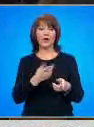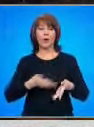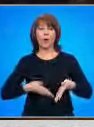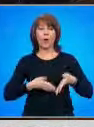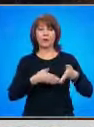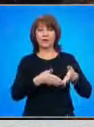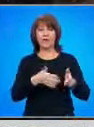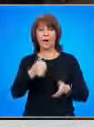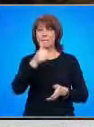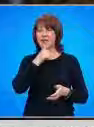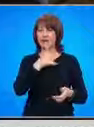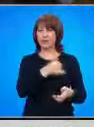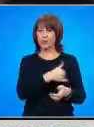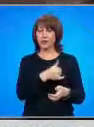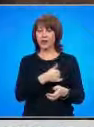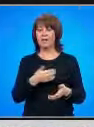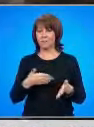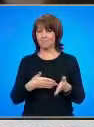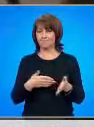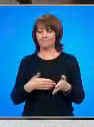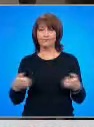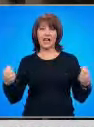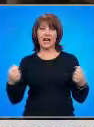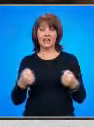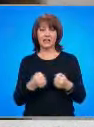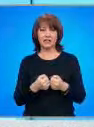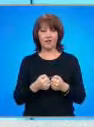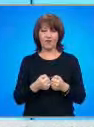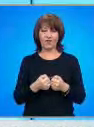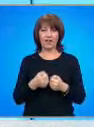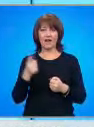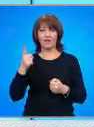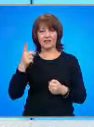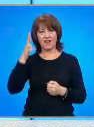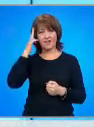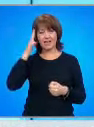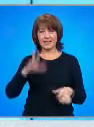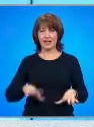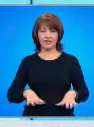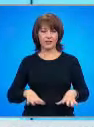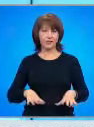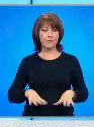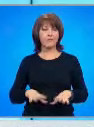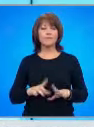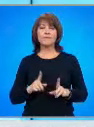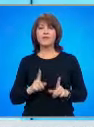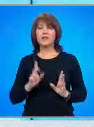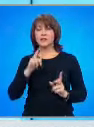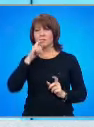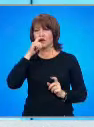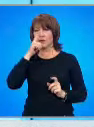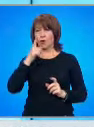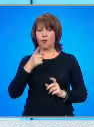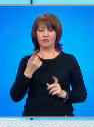Любенов, който пиян и другиран причини тежка катастрофа на столичното околовръстно шосе. Смяна на ключови позиции на хора,